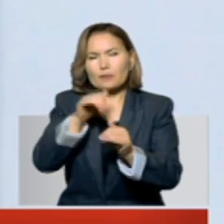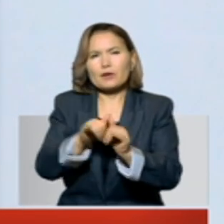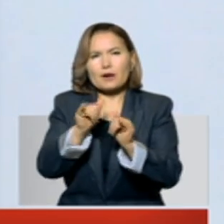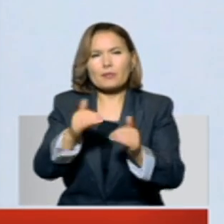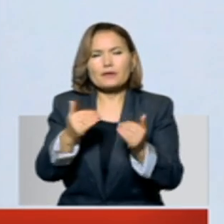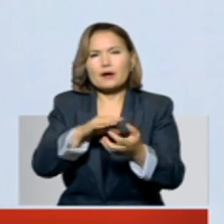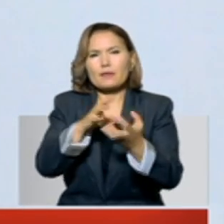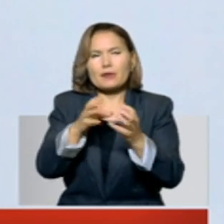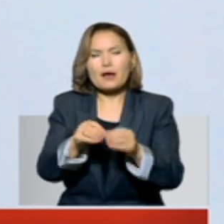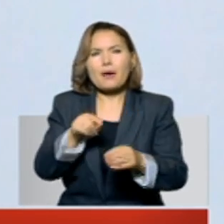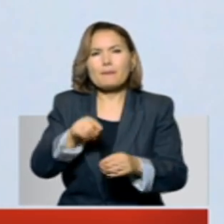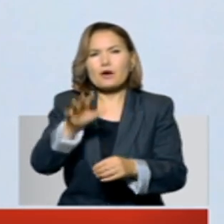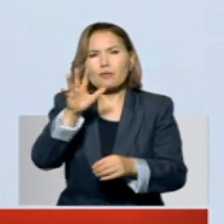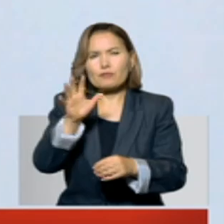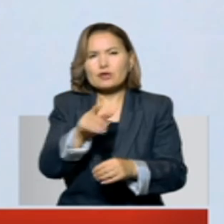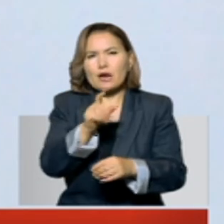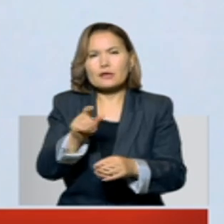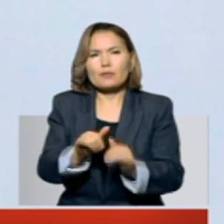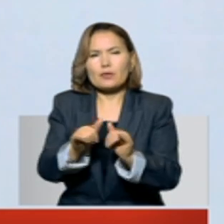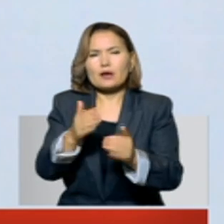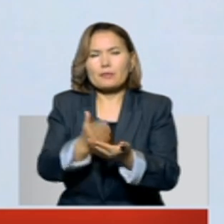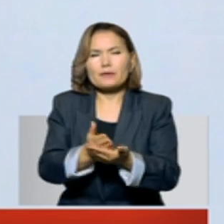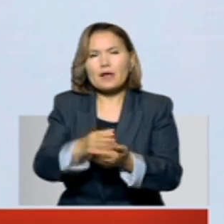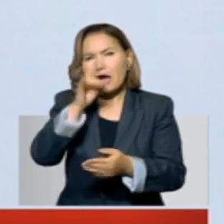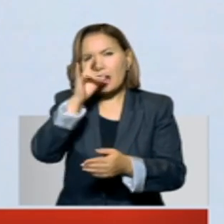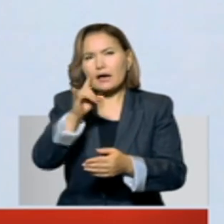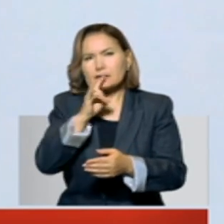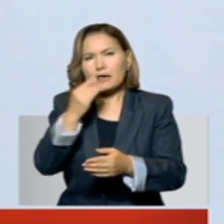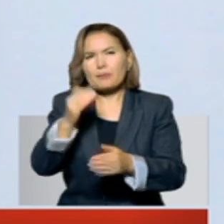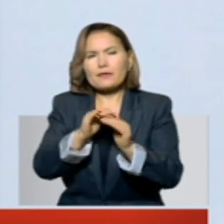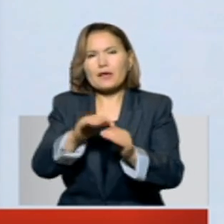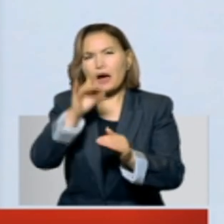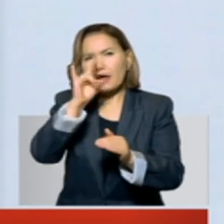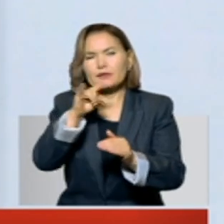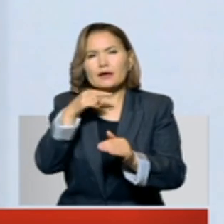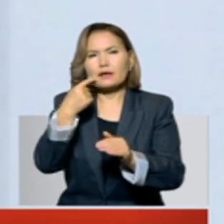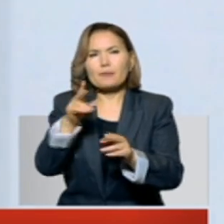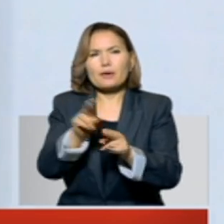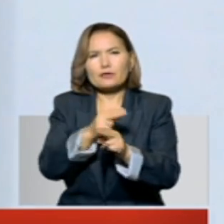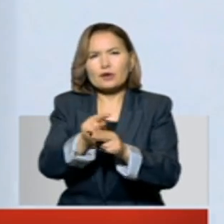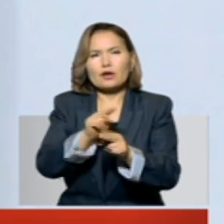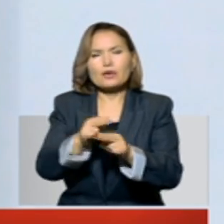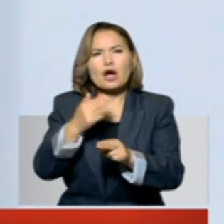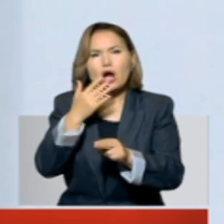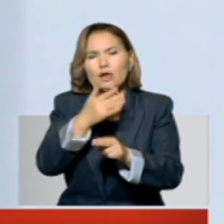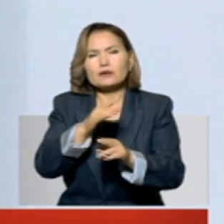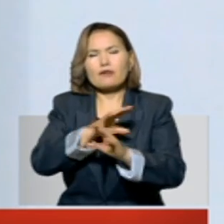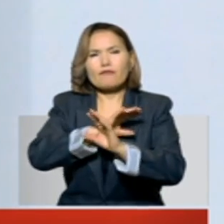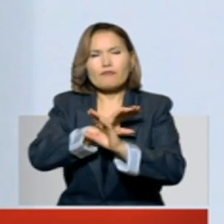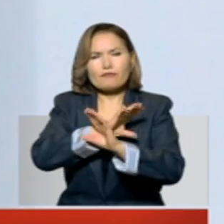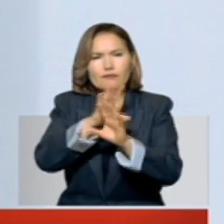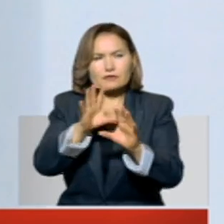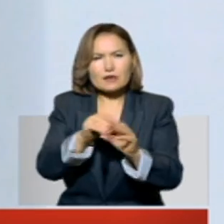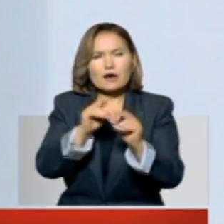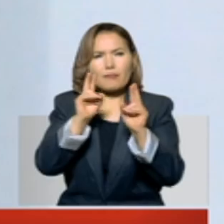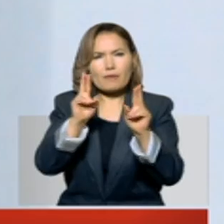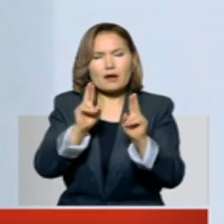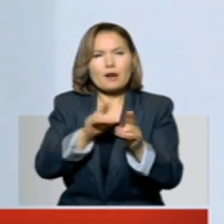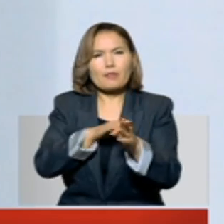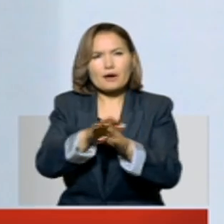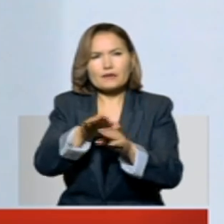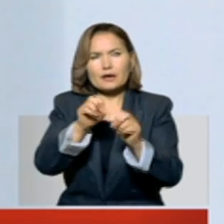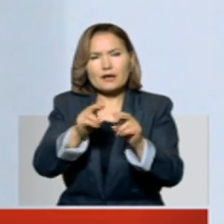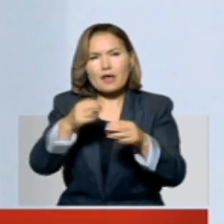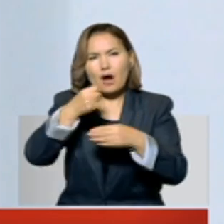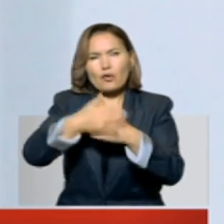Қазірдің өзінде саны 1500 адамға жеткен. Отандастарымыз балаларға қазақы тәрбие беріп, ұлттық бірегейлігін сақтау мақсатында арнайы мәдени